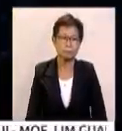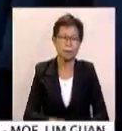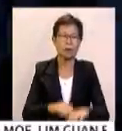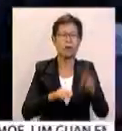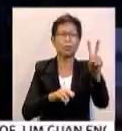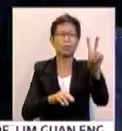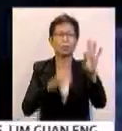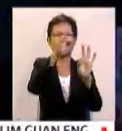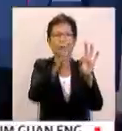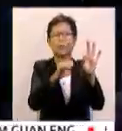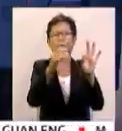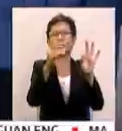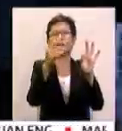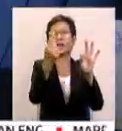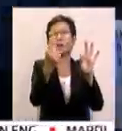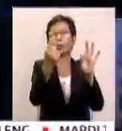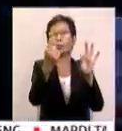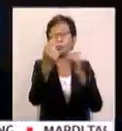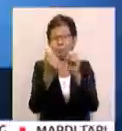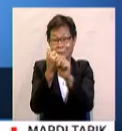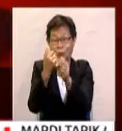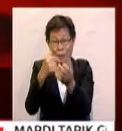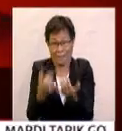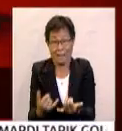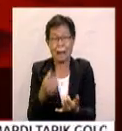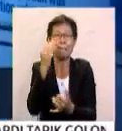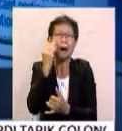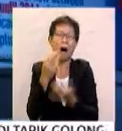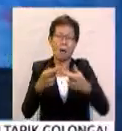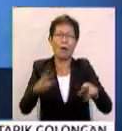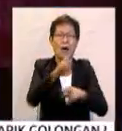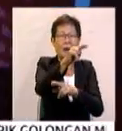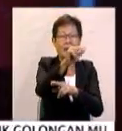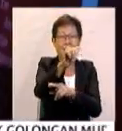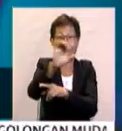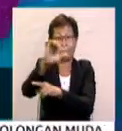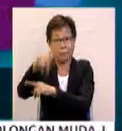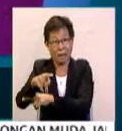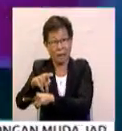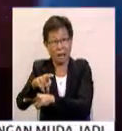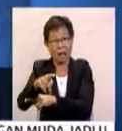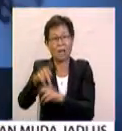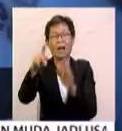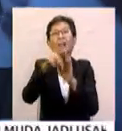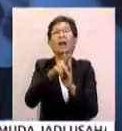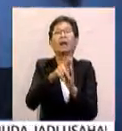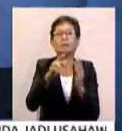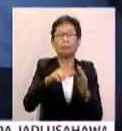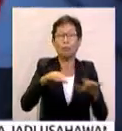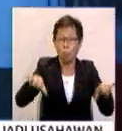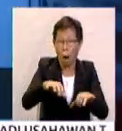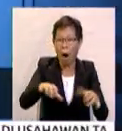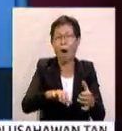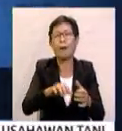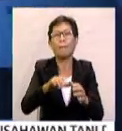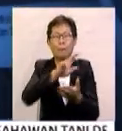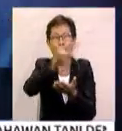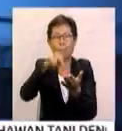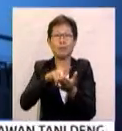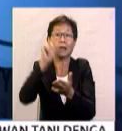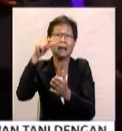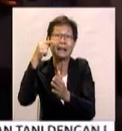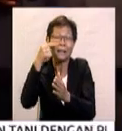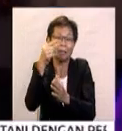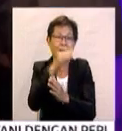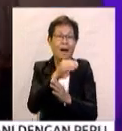Pada 29 Januari tahun ini, Tun Dr. Mahathir melancarkan NACP, pelan khusus yang dibangunkan oleh Pusat Governance, Integriti